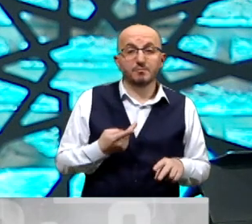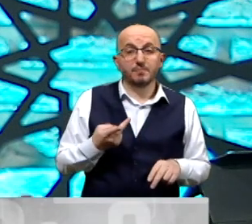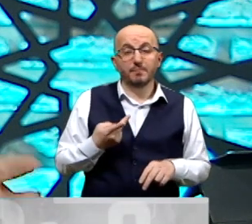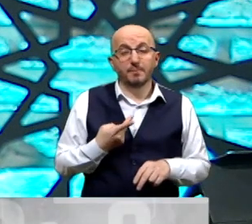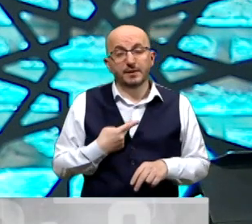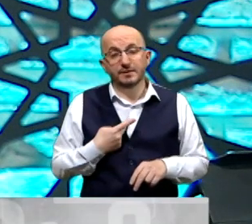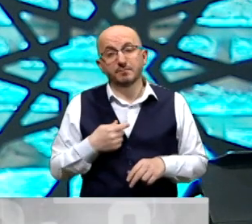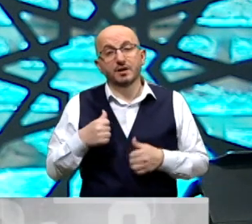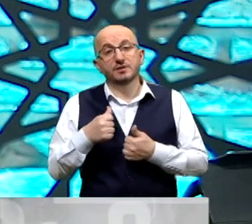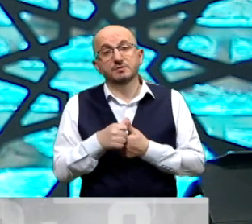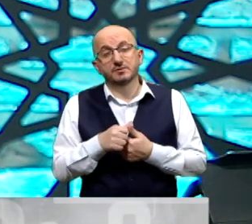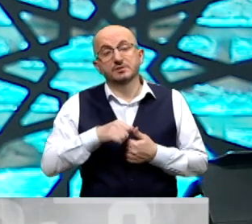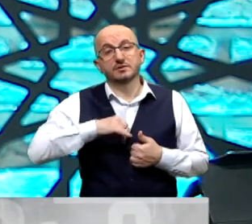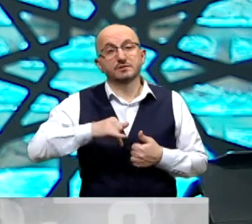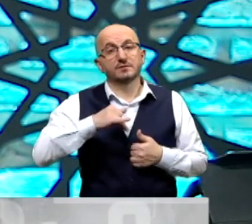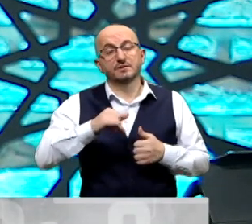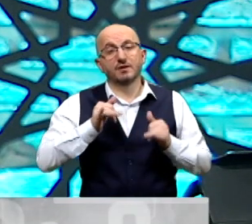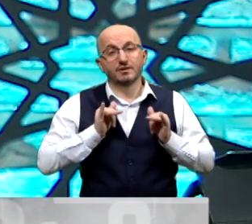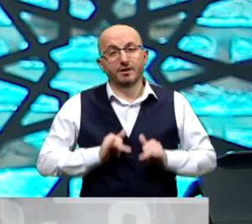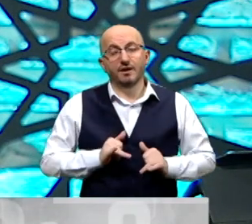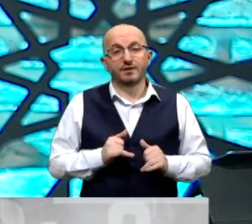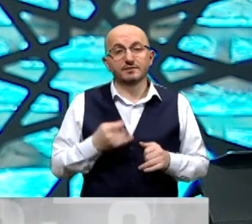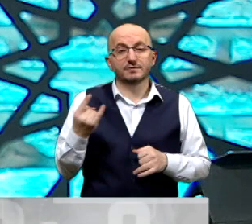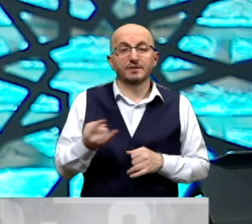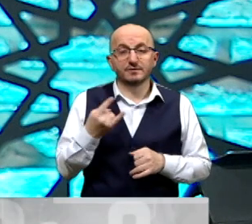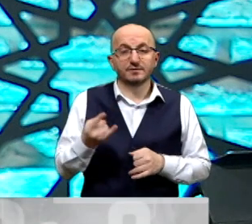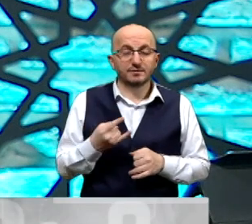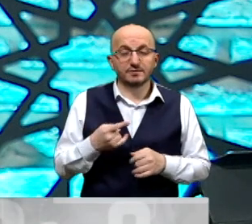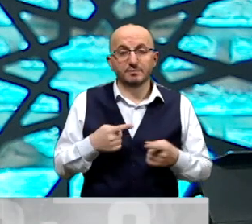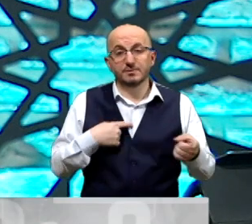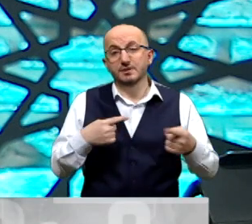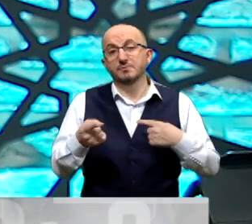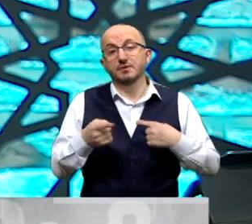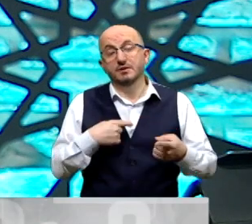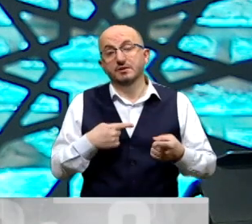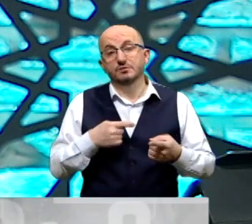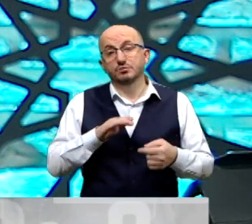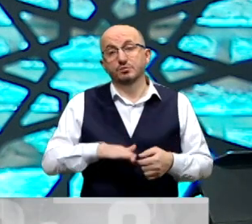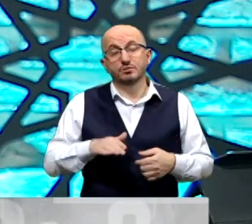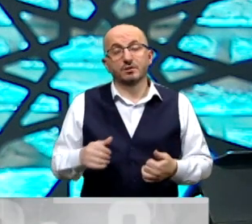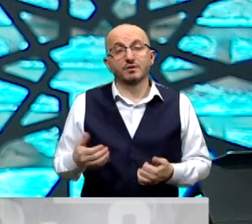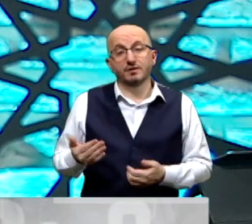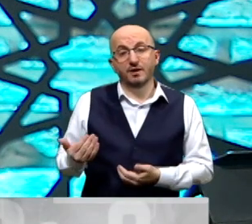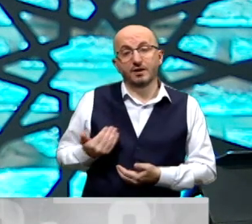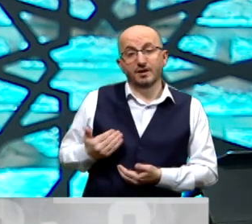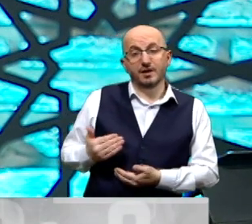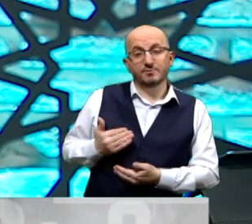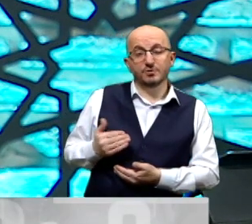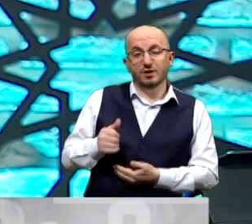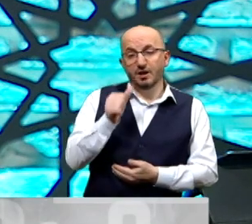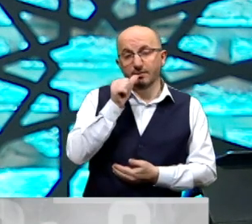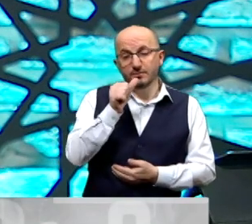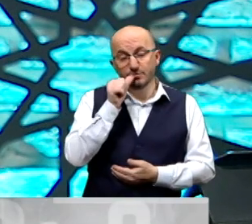gezsin falan diye insanlar birbirlerinin çocuklarını emziriyorlar haliyle gereksiz bir süt kardeşi olma durumu da söz konusu